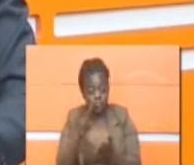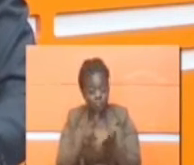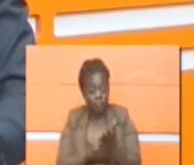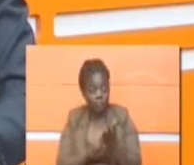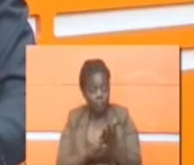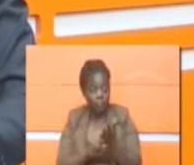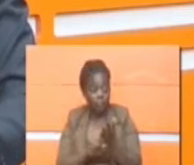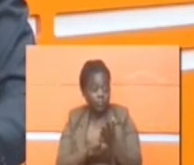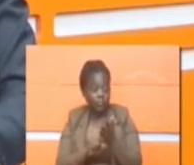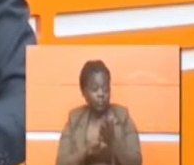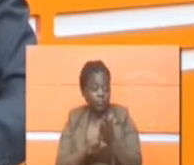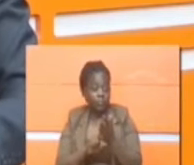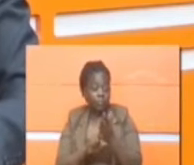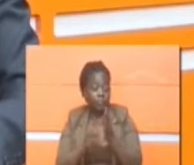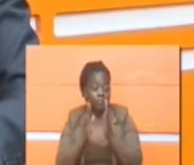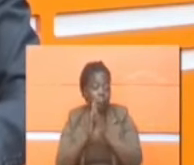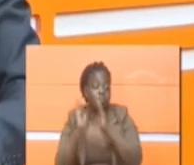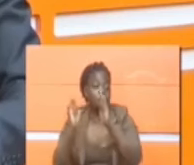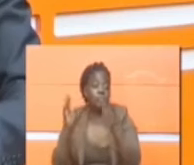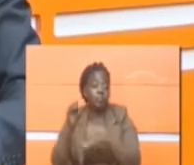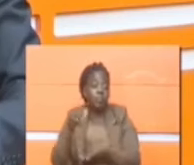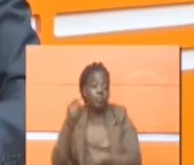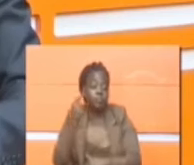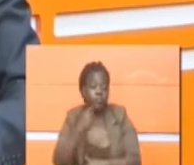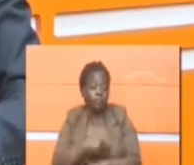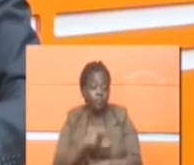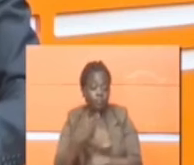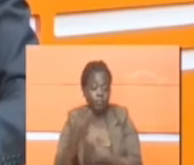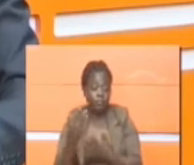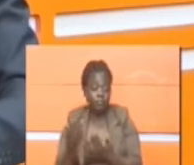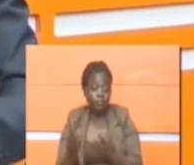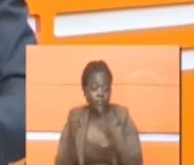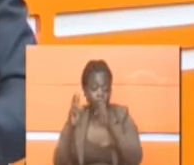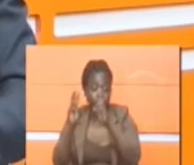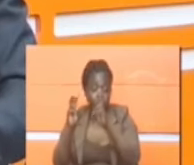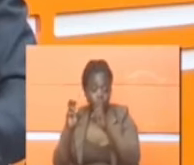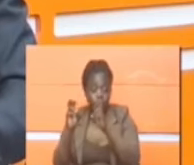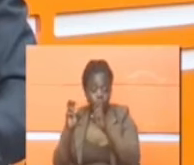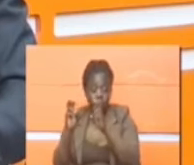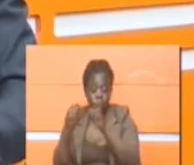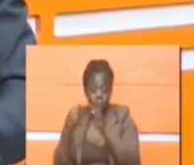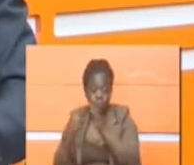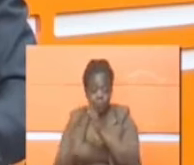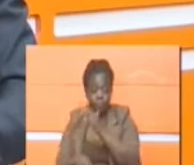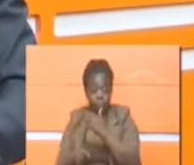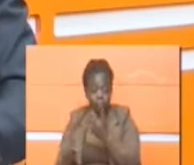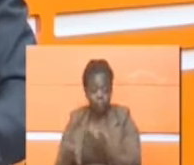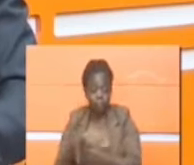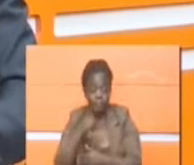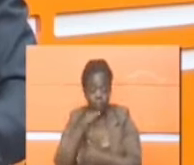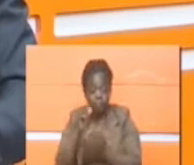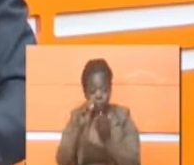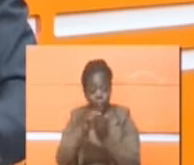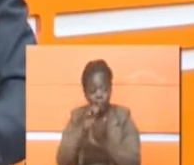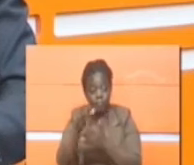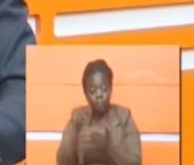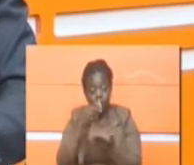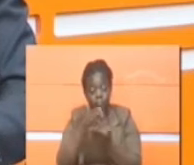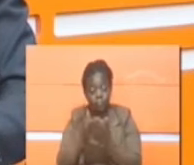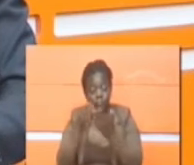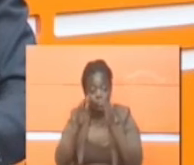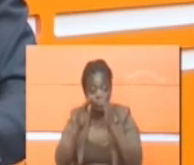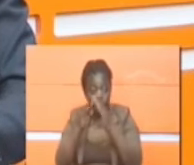bakakasizza bakuzizza olunaku lwabwe nga luno lutambulidde ku mulamwa ogw'abaami okukuuma amaka